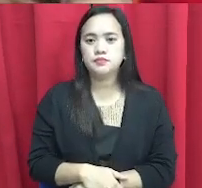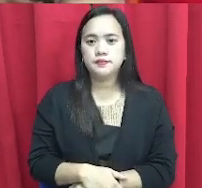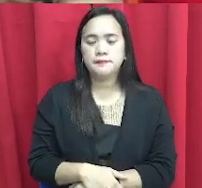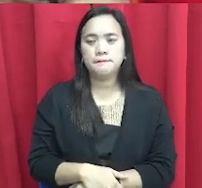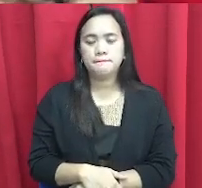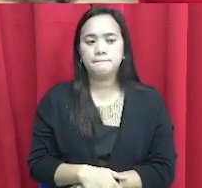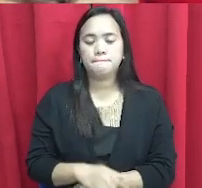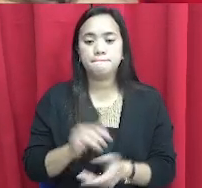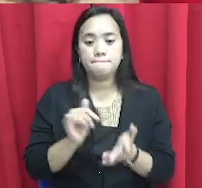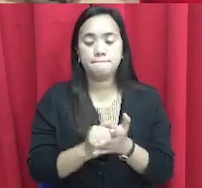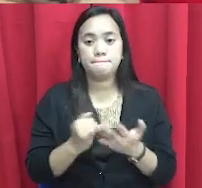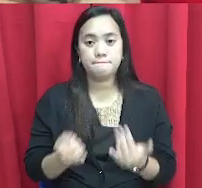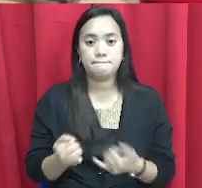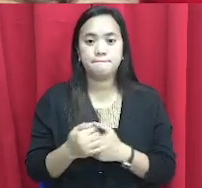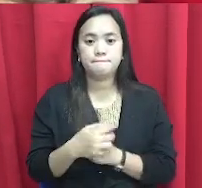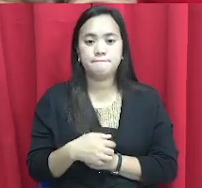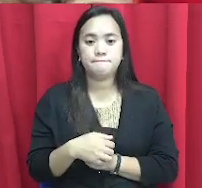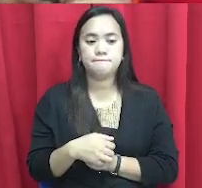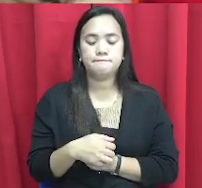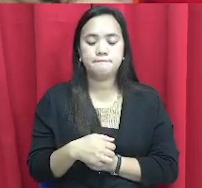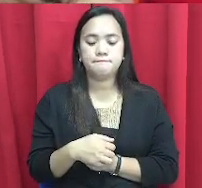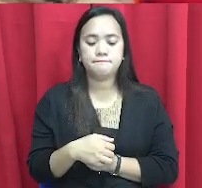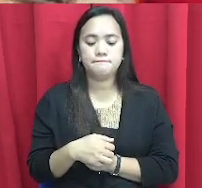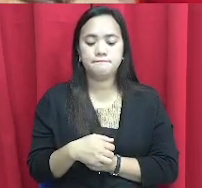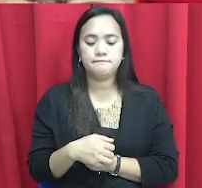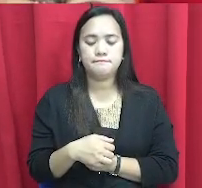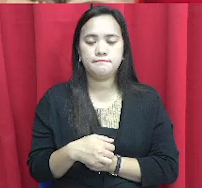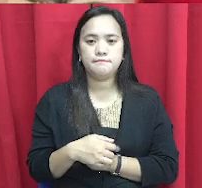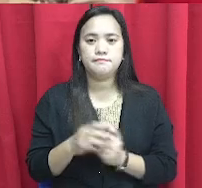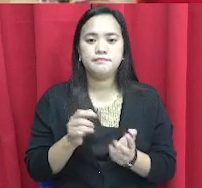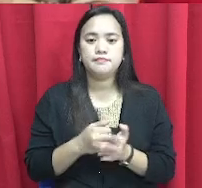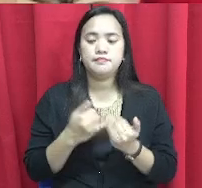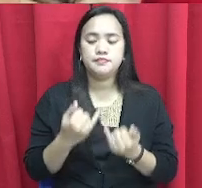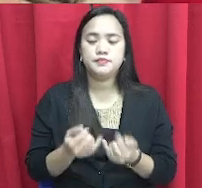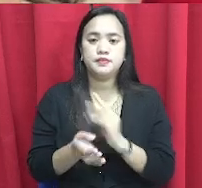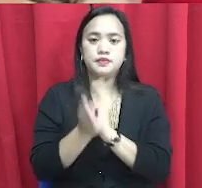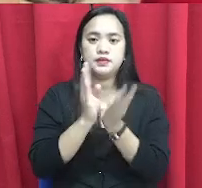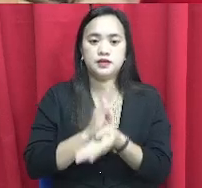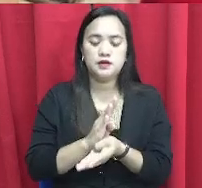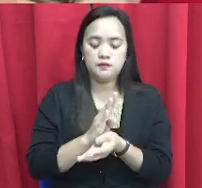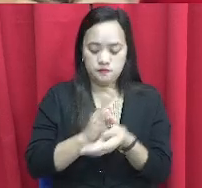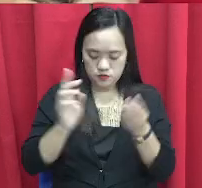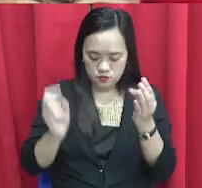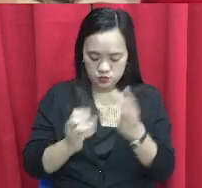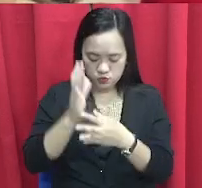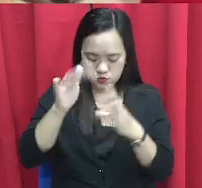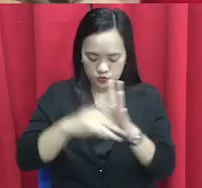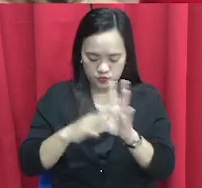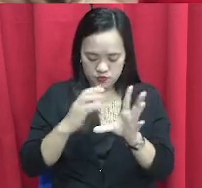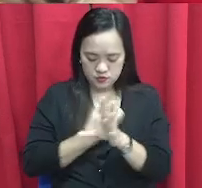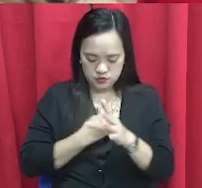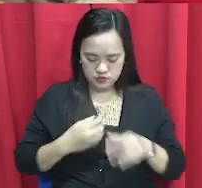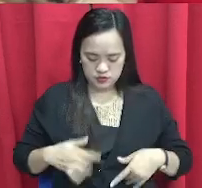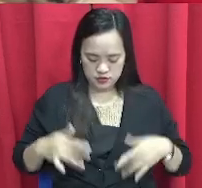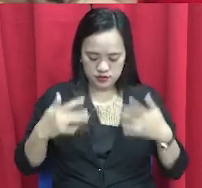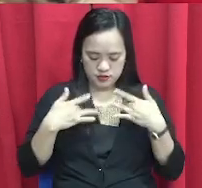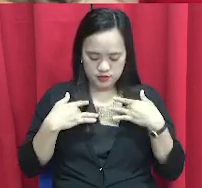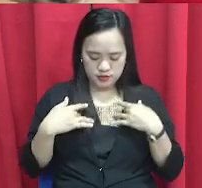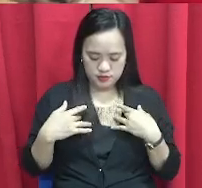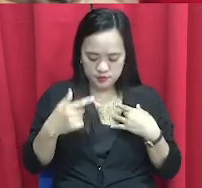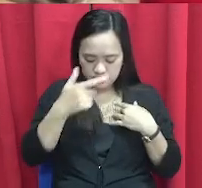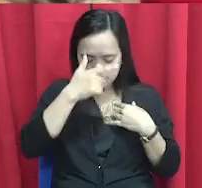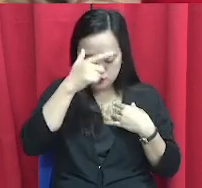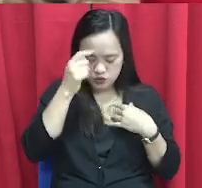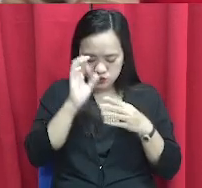ang magpapatibay at magpapalago po sa ating ah buhay at sa ating pong pamilya kasi